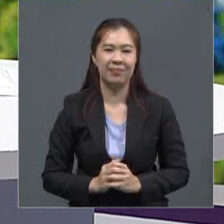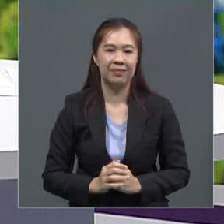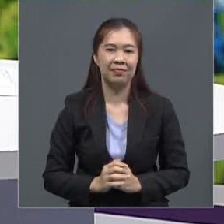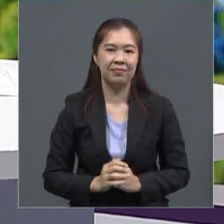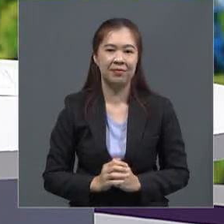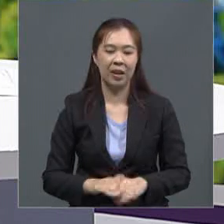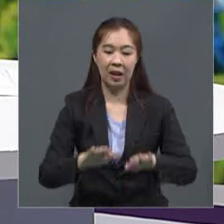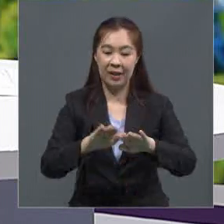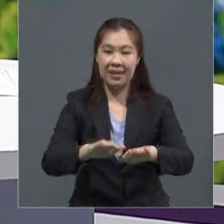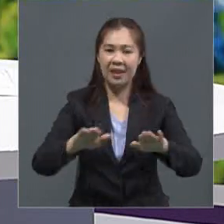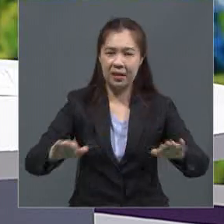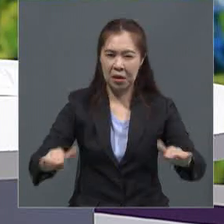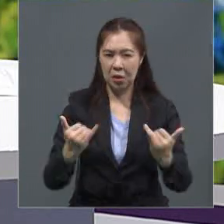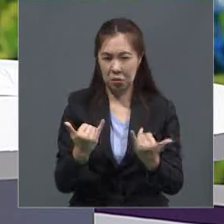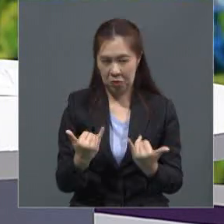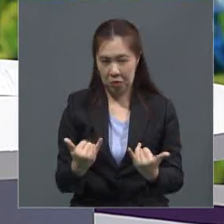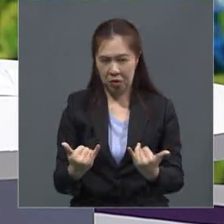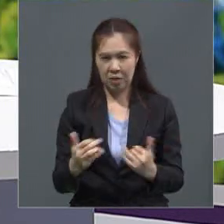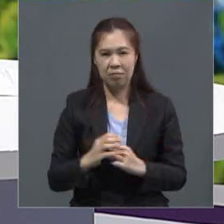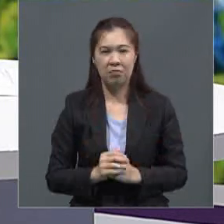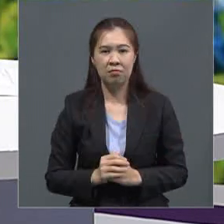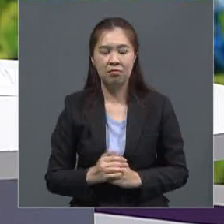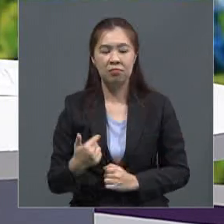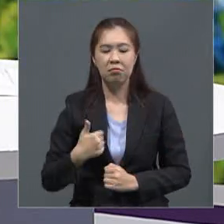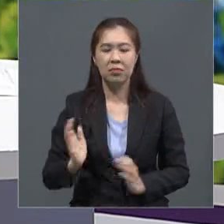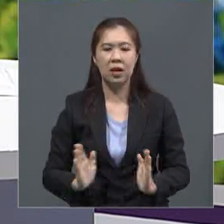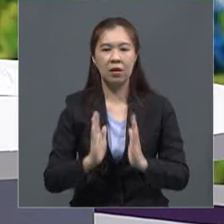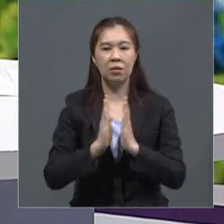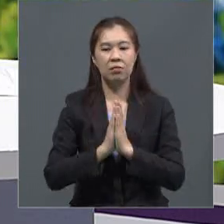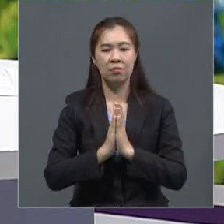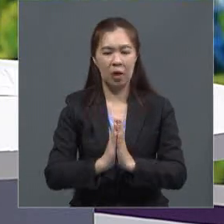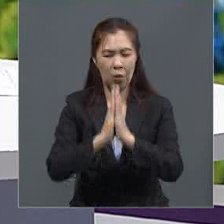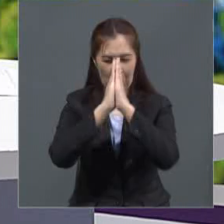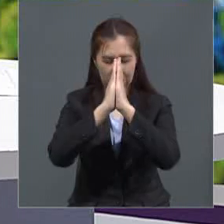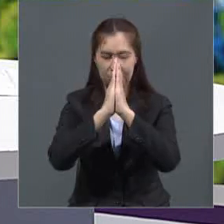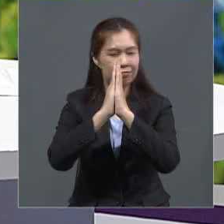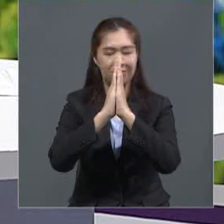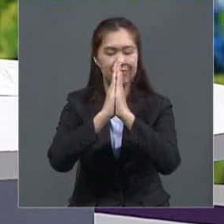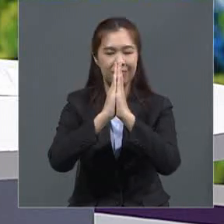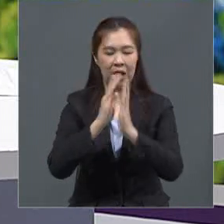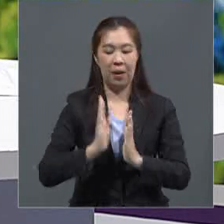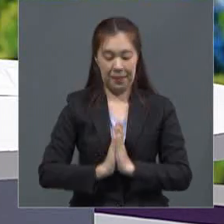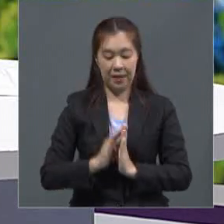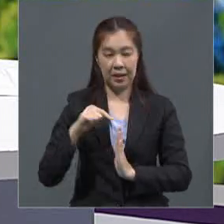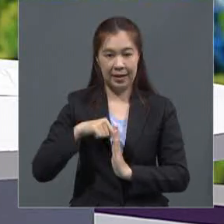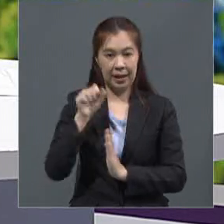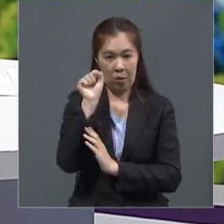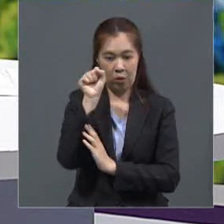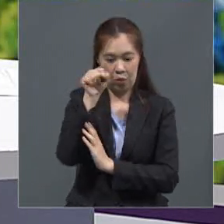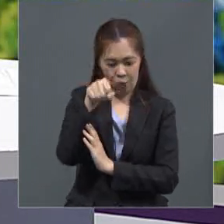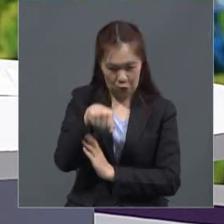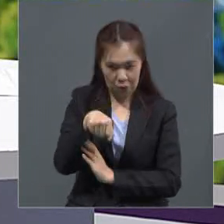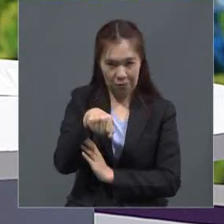เด็กด็พวกวันเนี้ยหลายคนจะไปเข้าใจว่าก็คือยกมือขึ้นมาอย่างงี้แต่จริงๆมันคือมือน่ะอยู่ระดับอกแล้วเราต้องก้มศีรษะลง